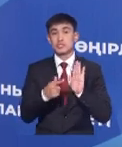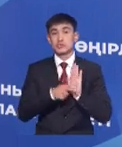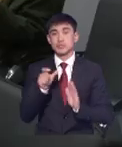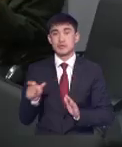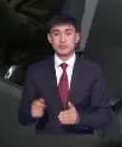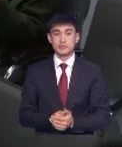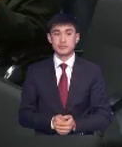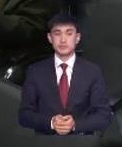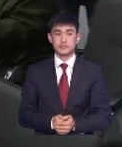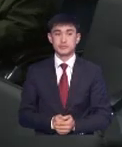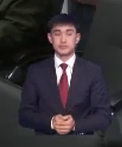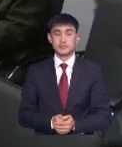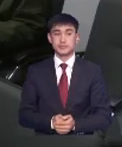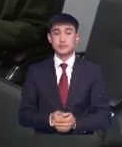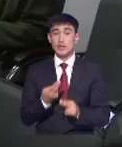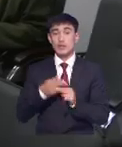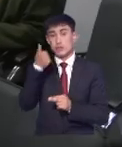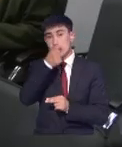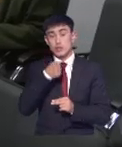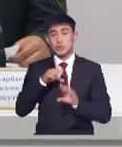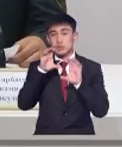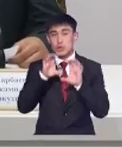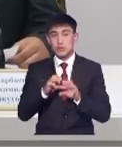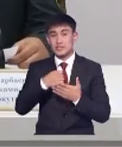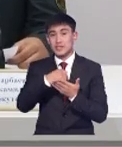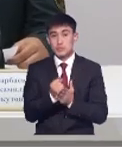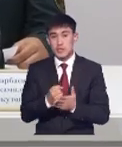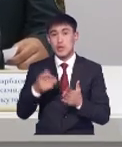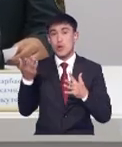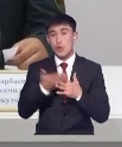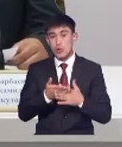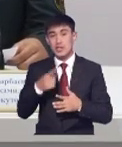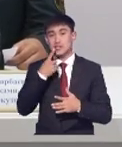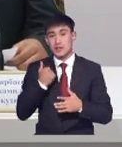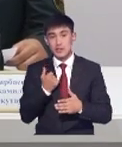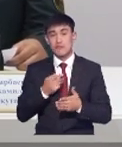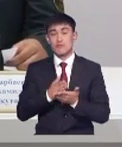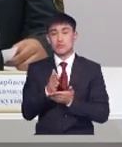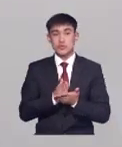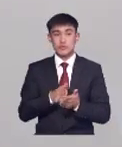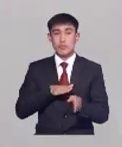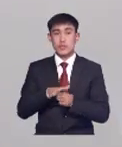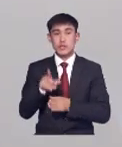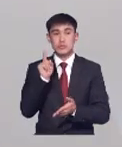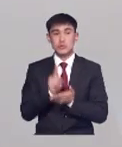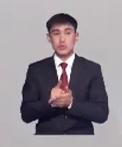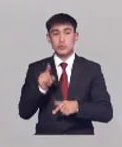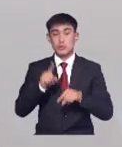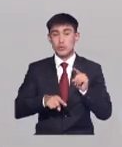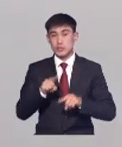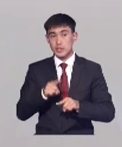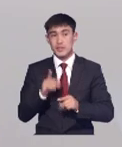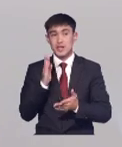человек. Стоит отметить, что в этом году законодательно закреплены льготы для солдат. Военнослужащим, выполняющим долг перед